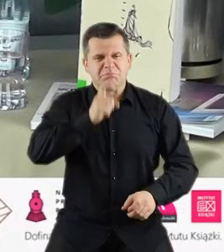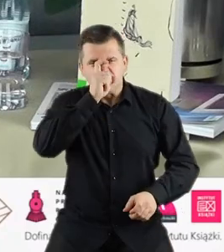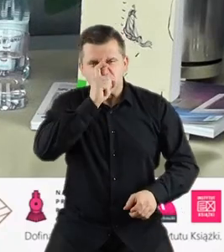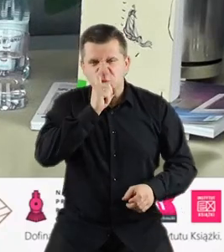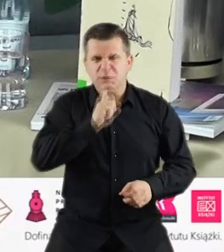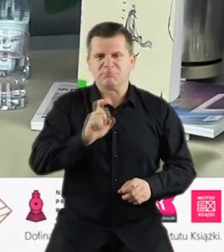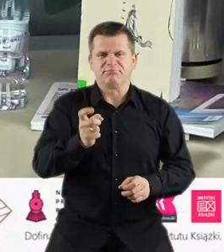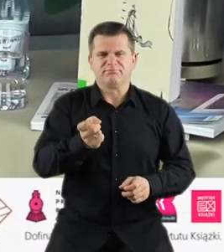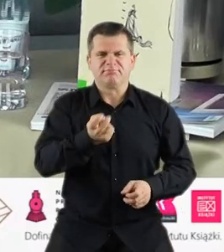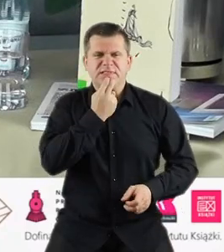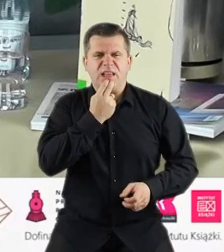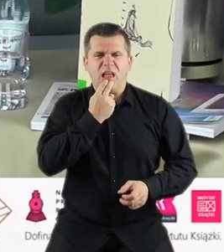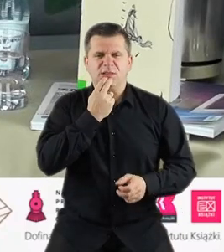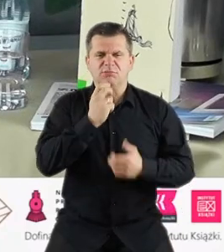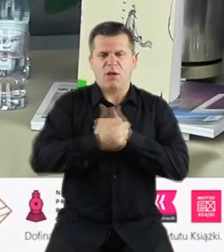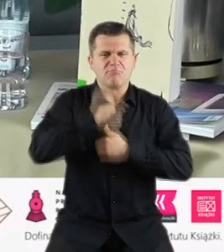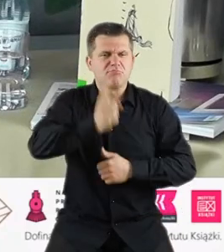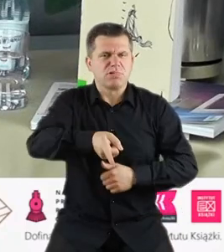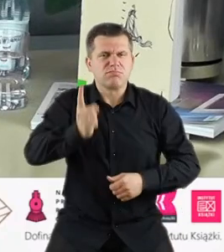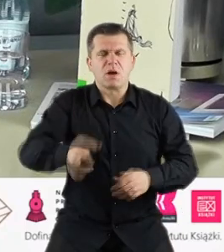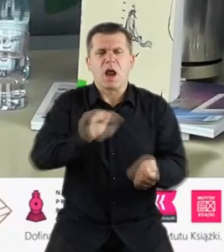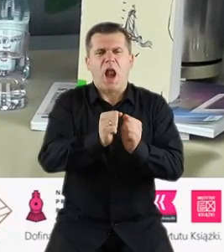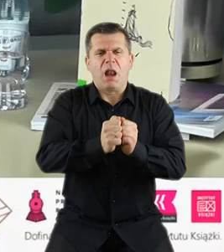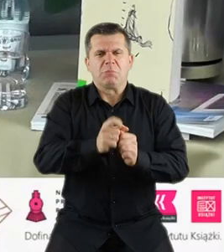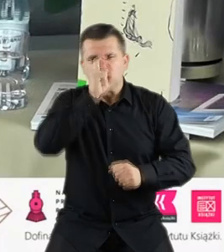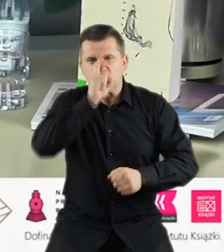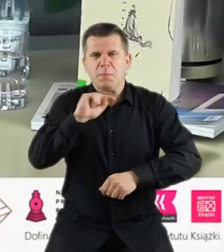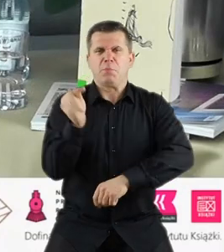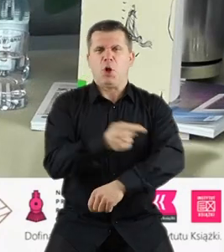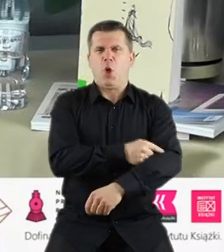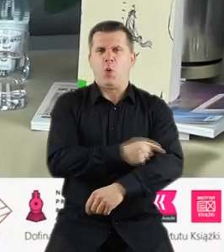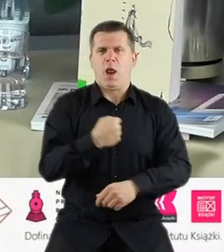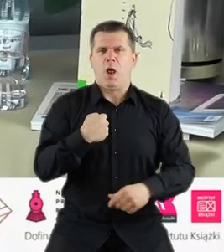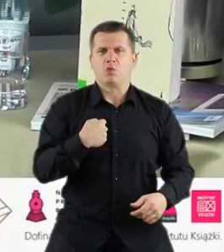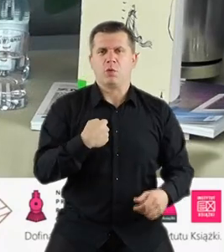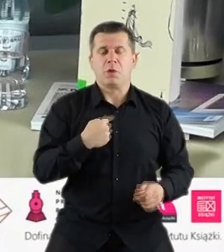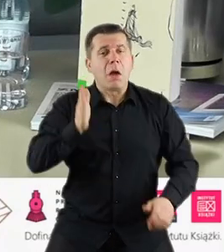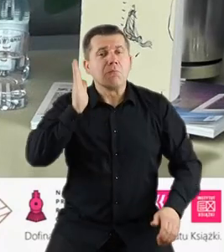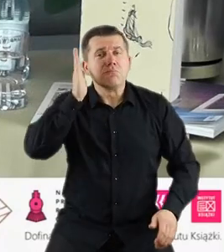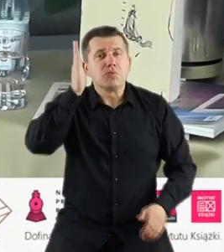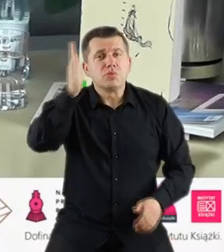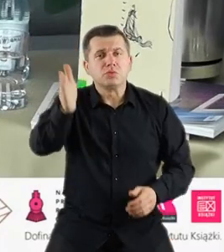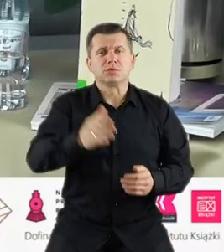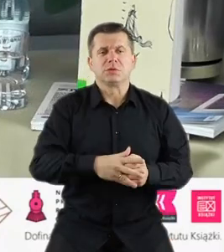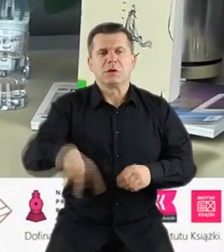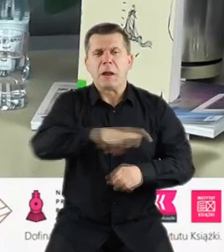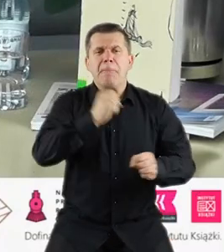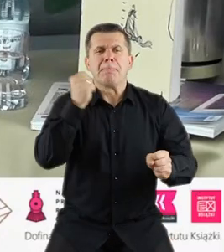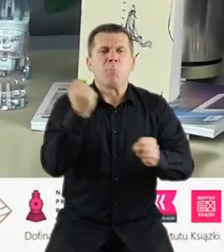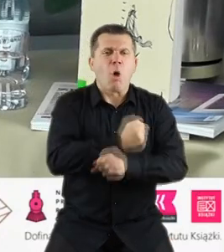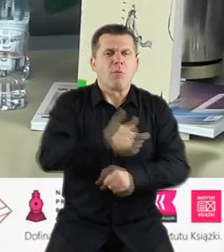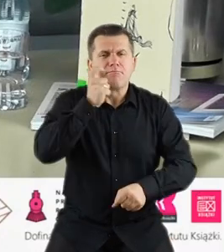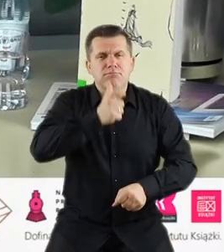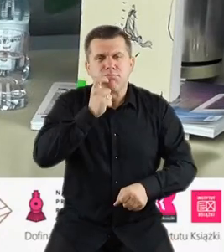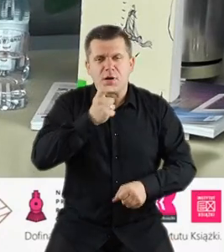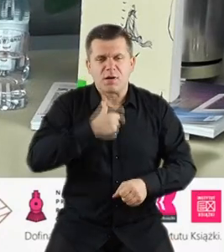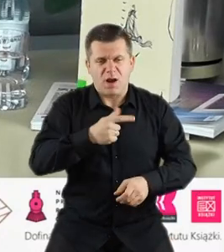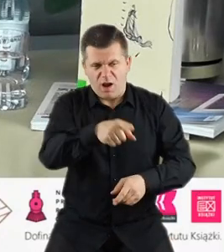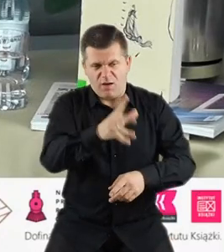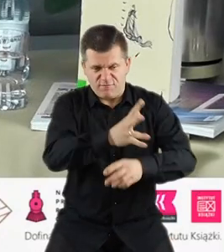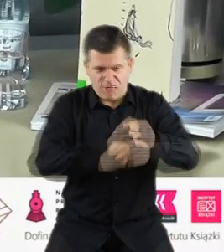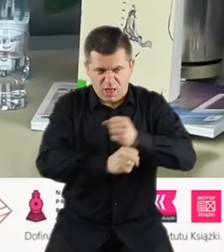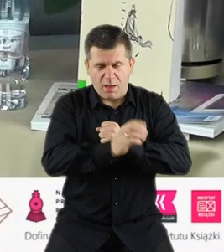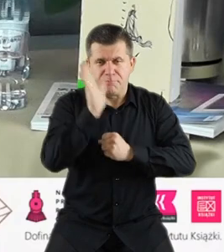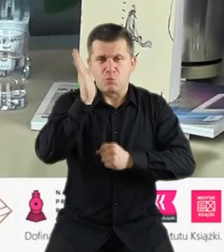okrutnym sędzią albo potwornym prokuratorem i że później ci mordercy, których będę wsadzała do